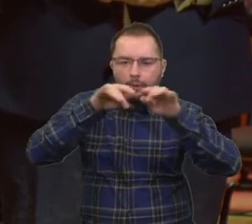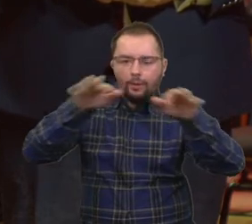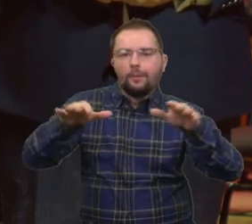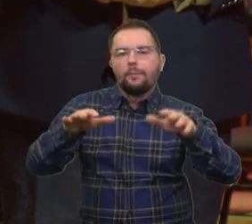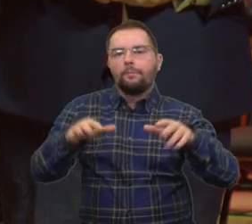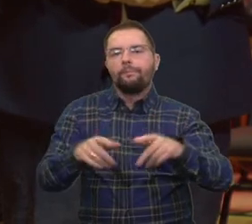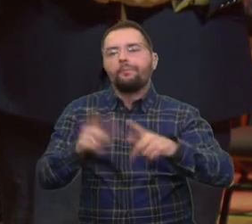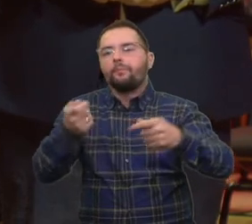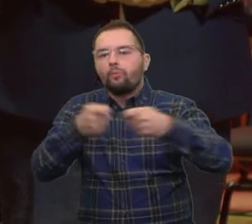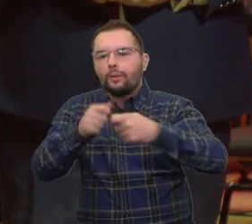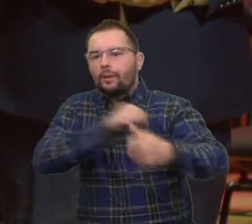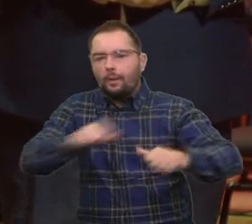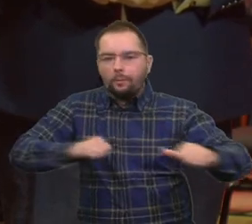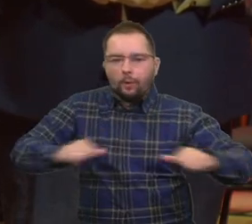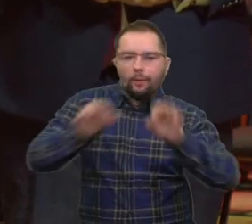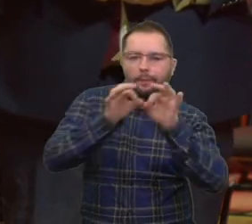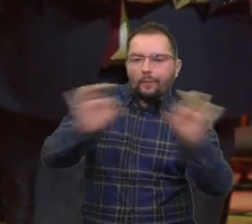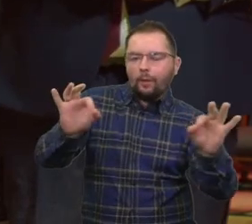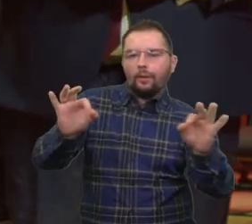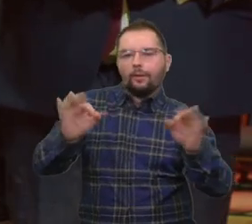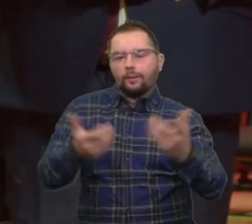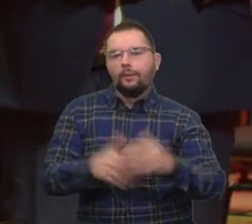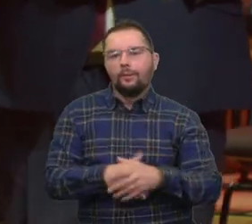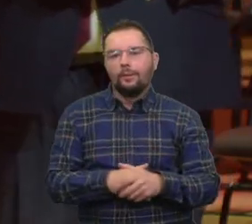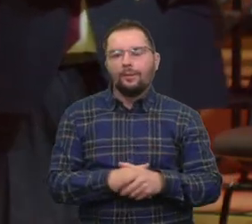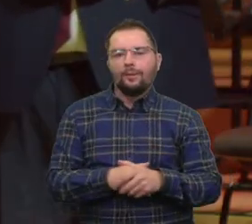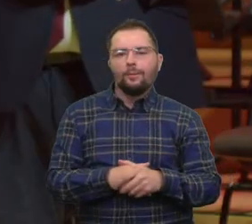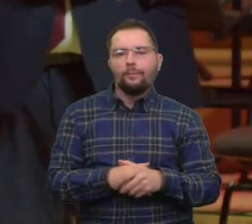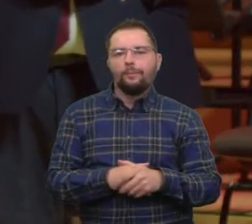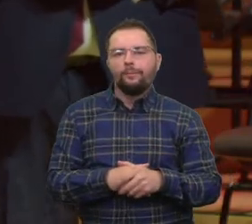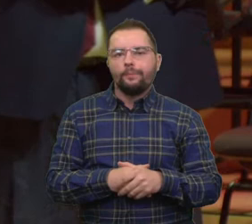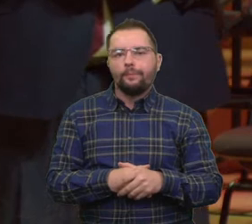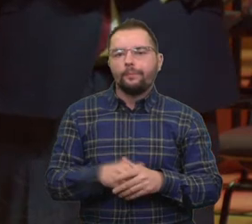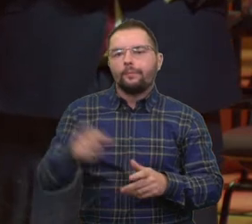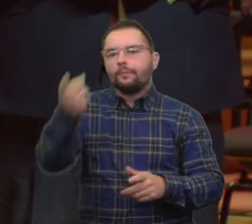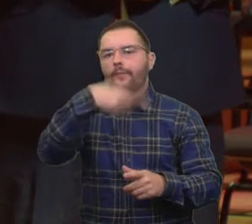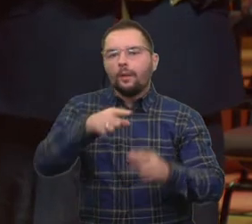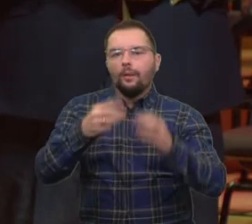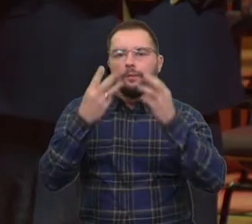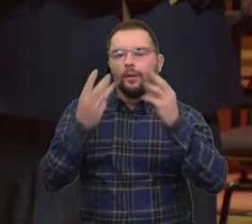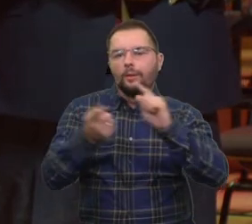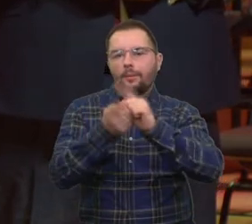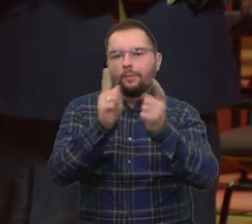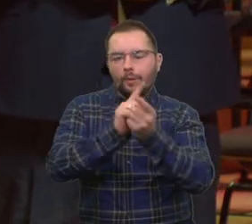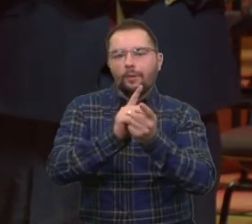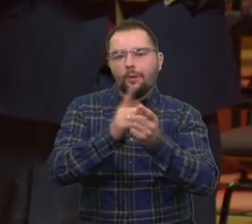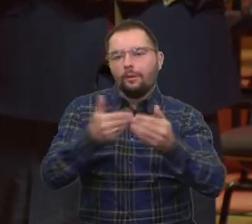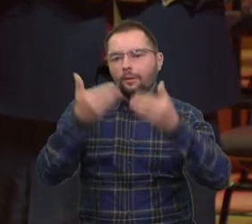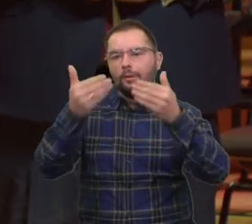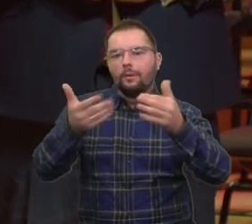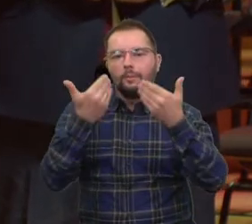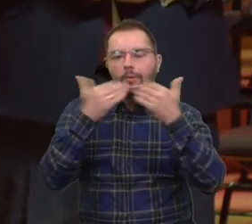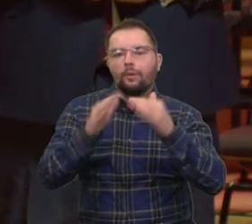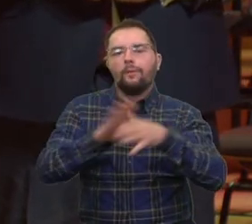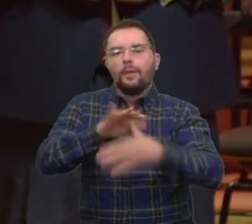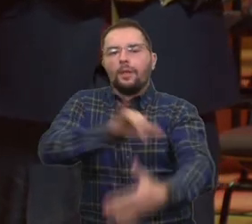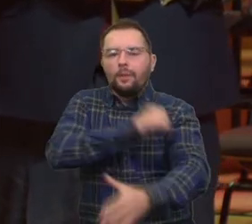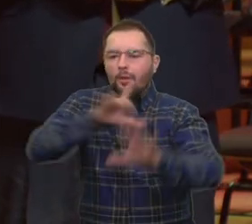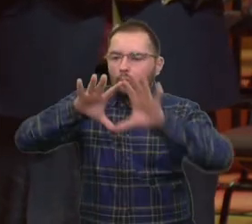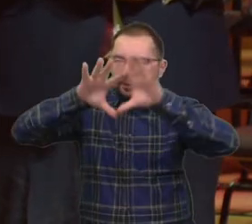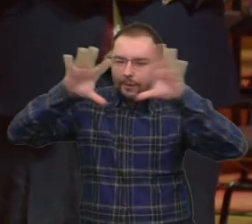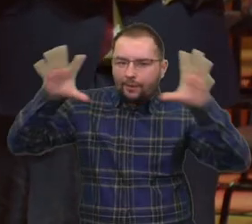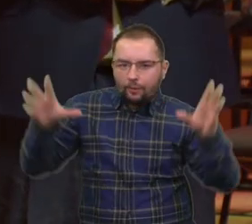wolność, taką samodzielność, takie samowystarczanie i takie branie spraw we własne ręce. Więc w imieniu